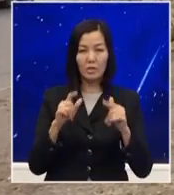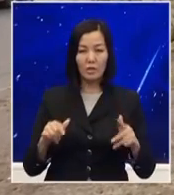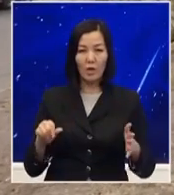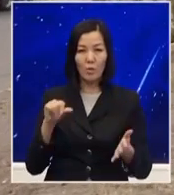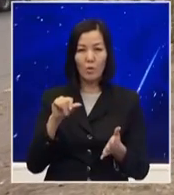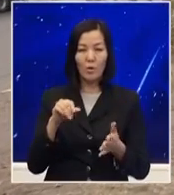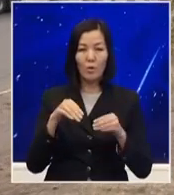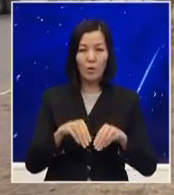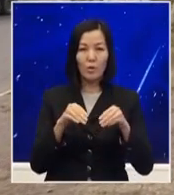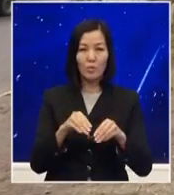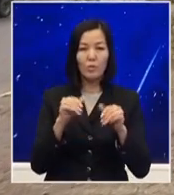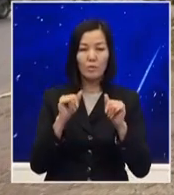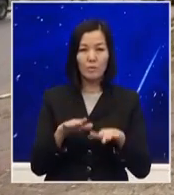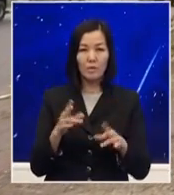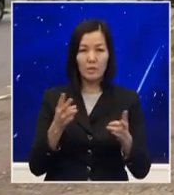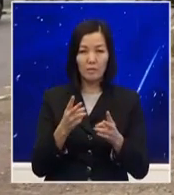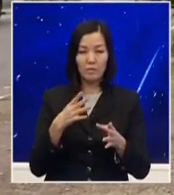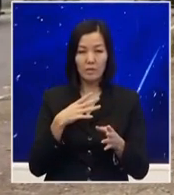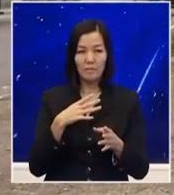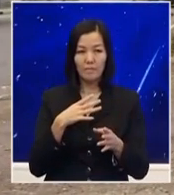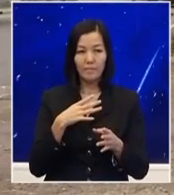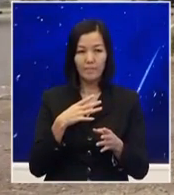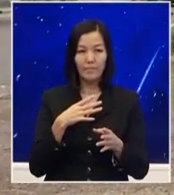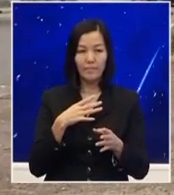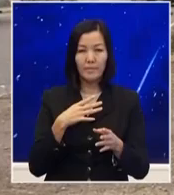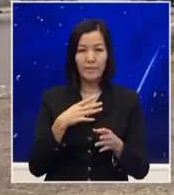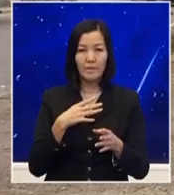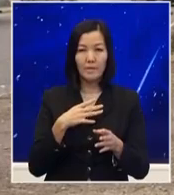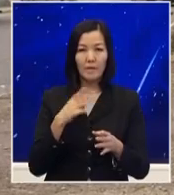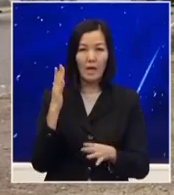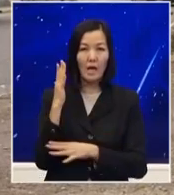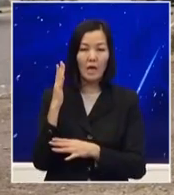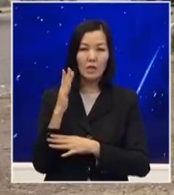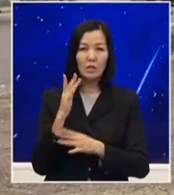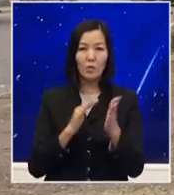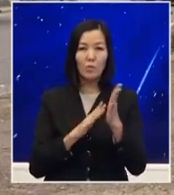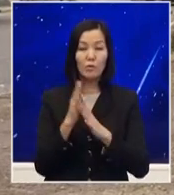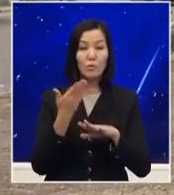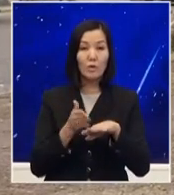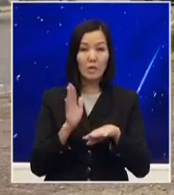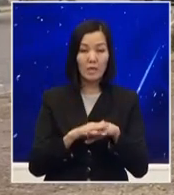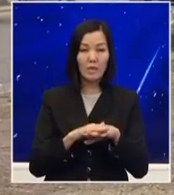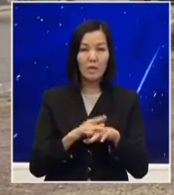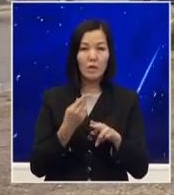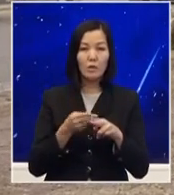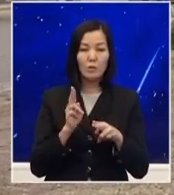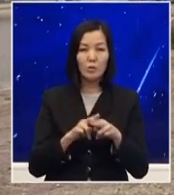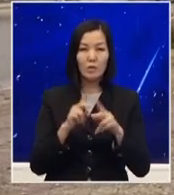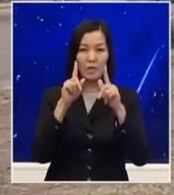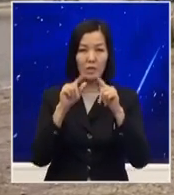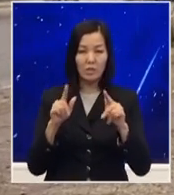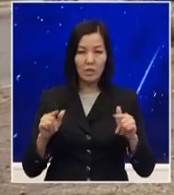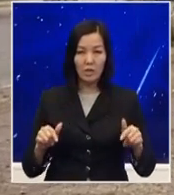енді ыстық болғандықтан бұл жерде талдың өсуі қиындау негіз. Сондықтан осы мәселе мақсатымыз